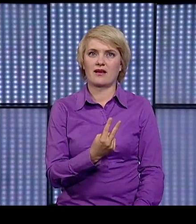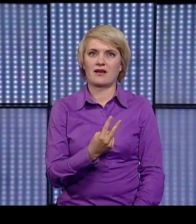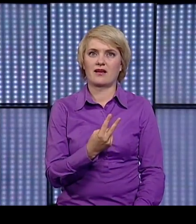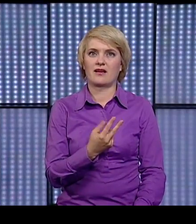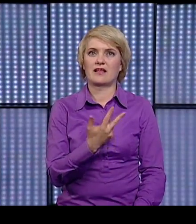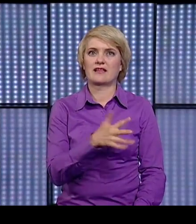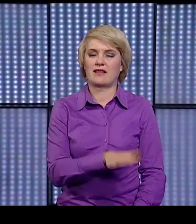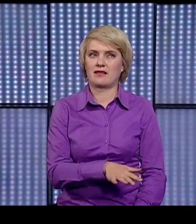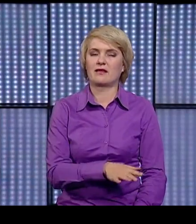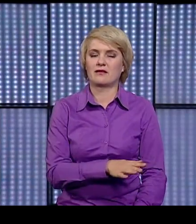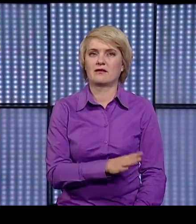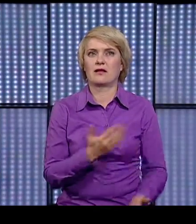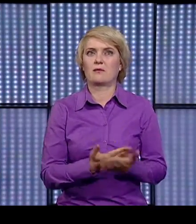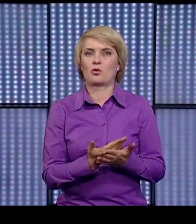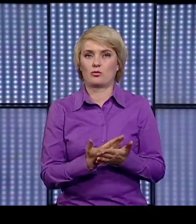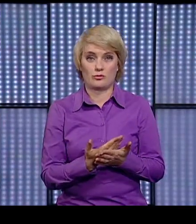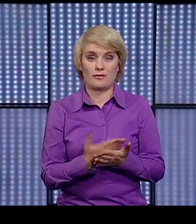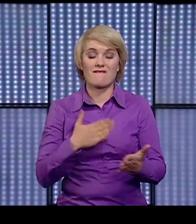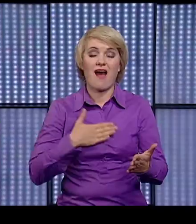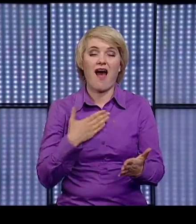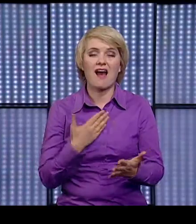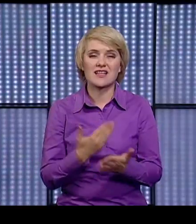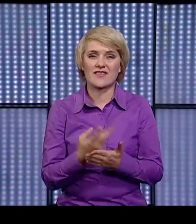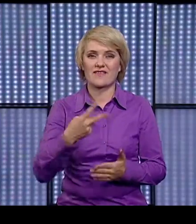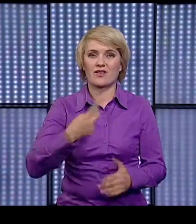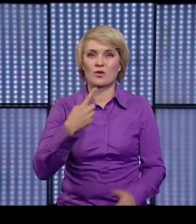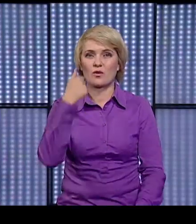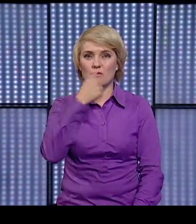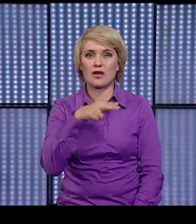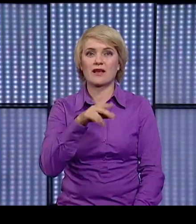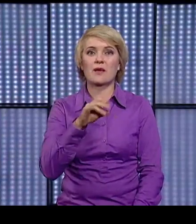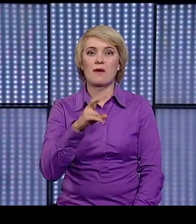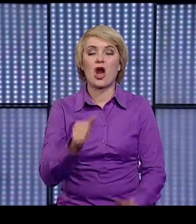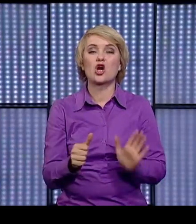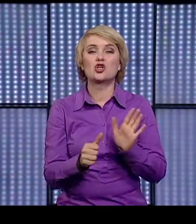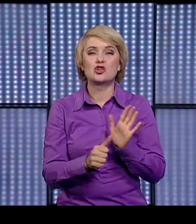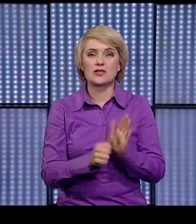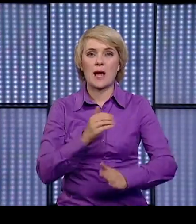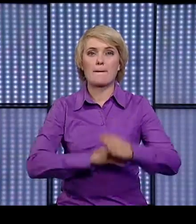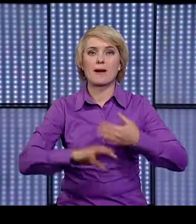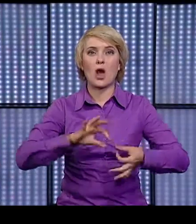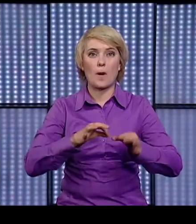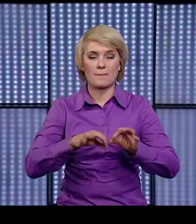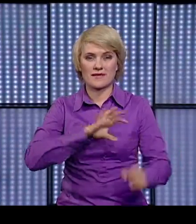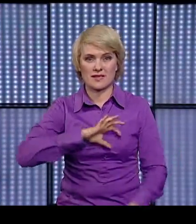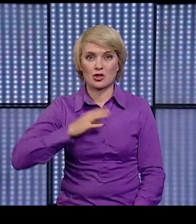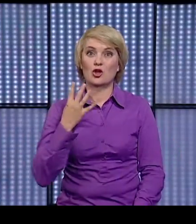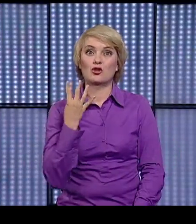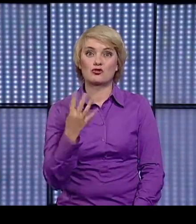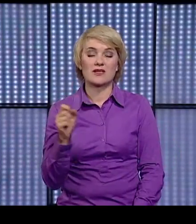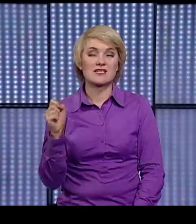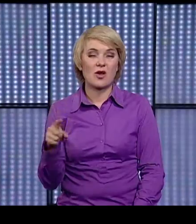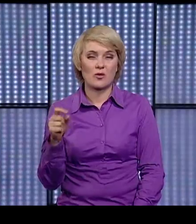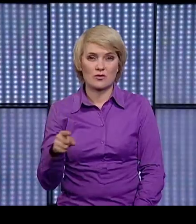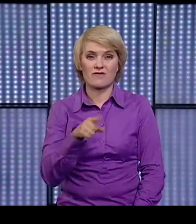2 третьих, по-моему. В активі 21-річного Максима Крипака 6 паралімпійських нагород, 4 з яких золоті.